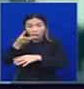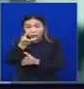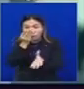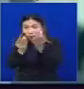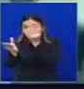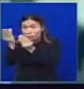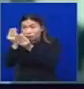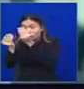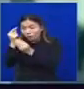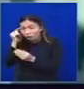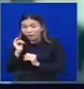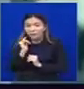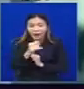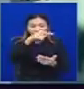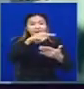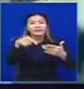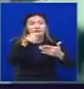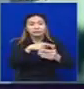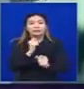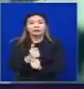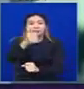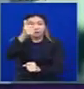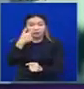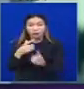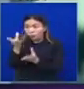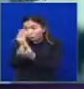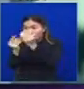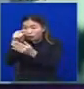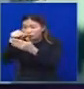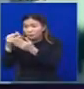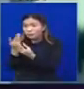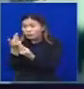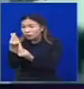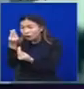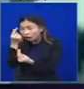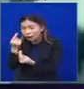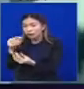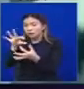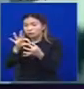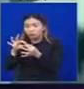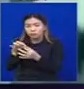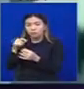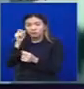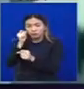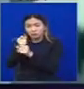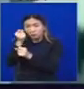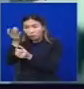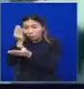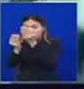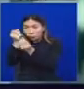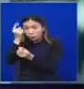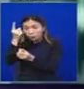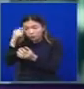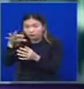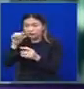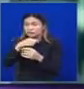จะไปออกเสียงประชามติอะค่ะเราจะได้ศึกษาได้มีเวลาอ่านทำความเข้าใจมากขึ้นว่าเราจะมีการคิดเห็นแล้